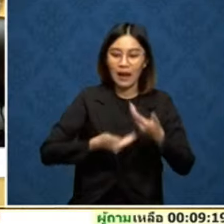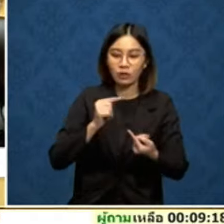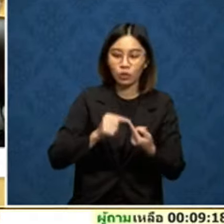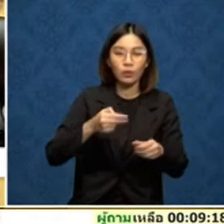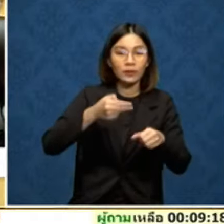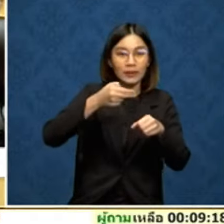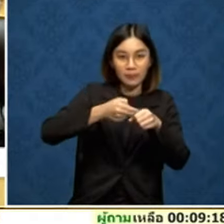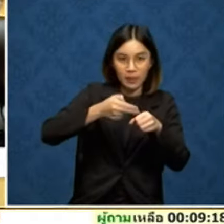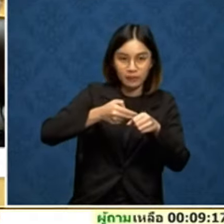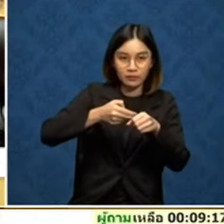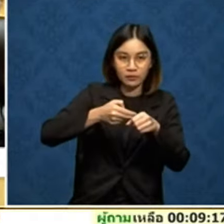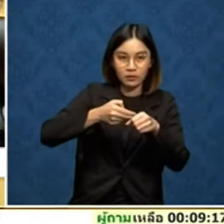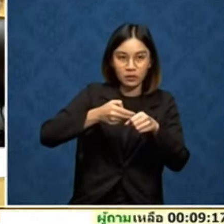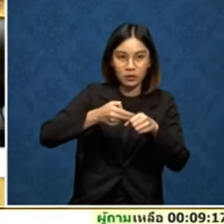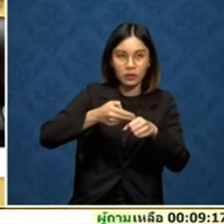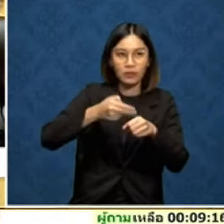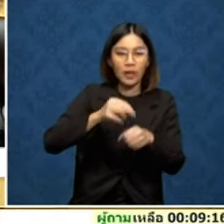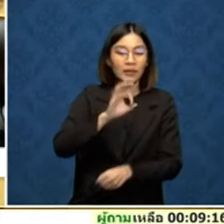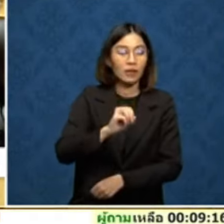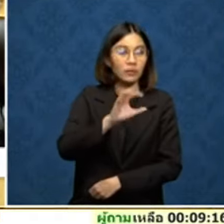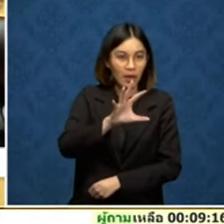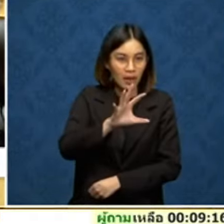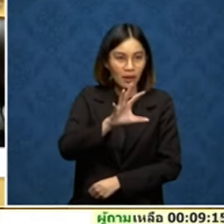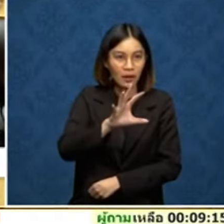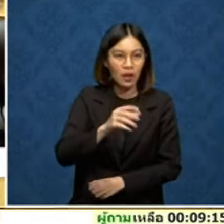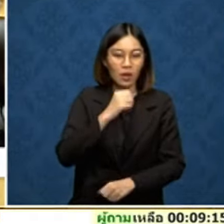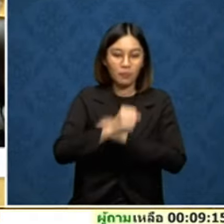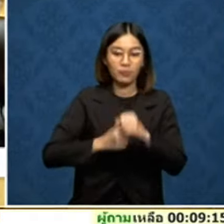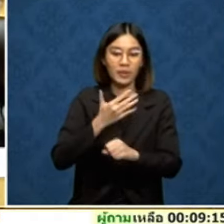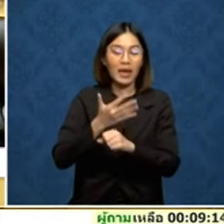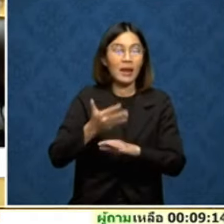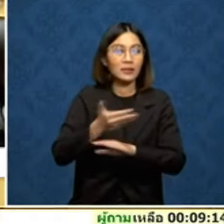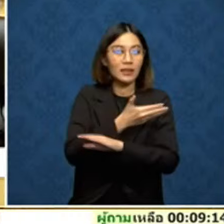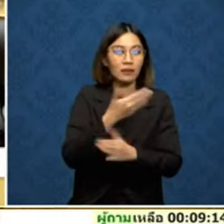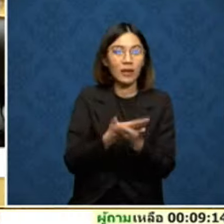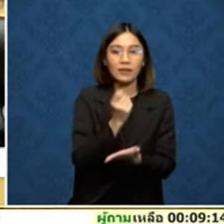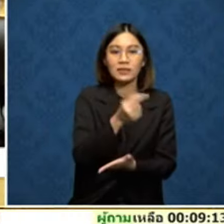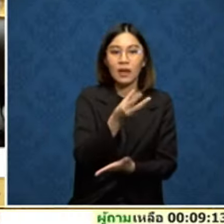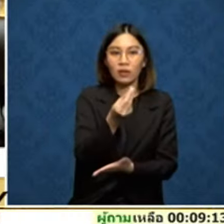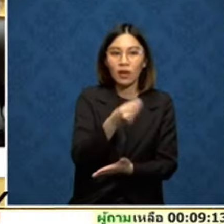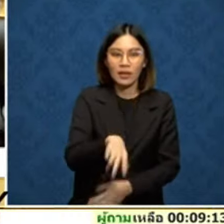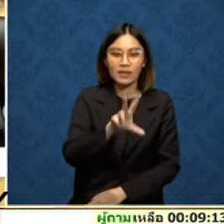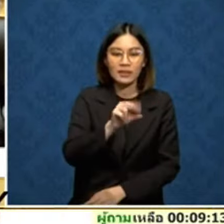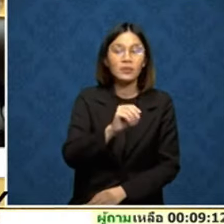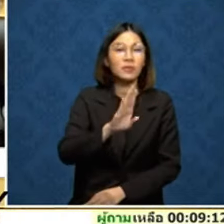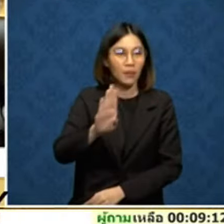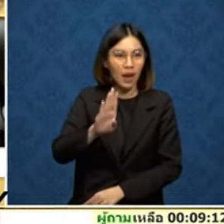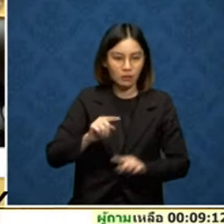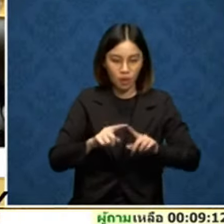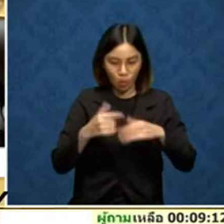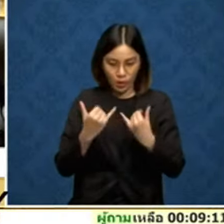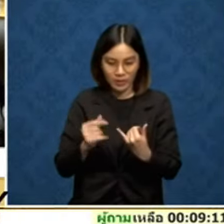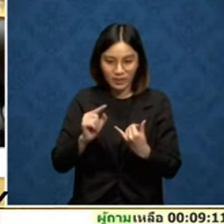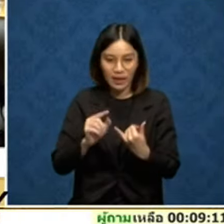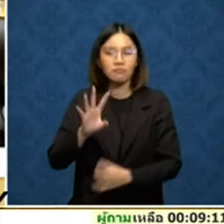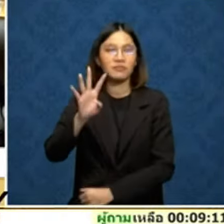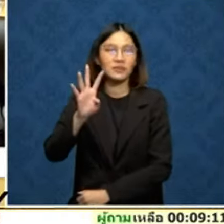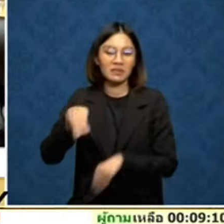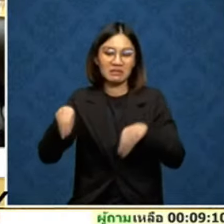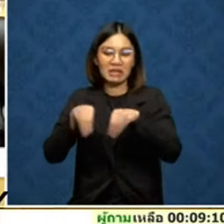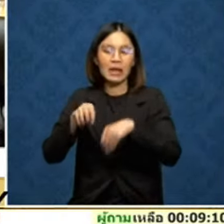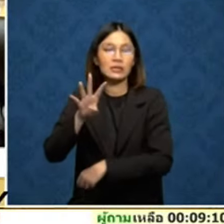ำมันนะคะโซฮอล95นะคะเมื่อ5ปีก่อนเนี่ยเราเคยจ่ายกันอยู่ที่ลิตรละไม่ถึง30บาททุกวันนี้เนี่ยเกือบจะ40บา